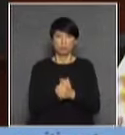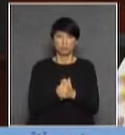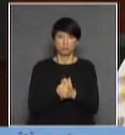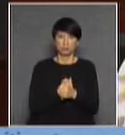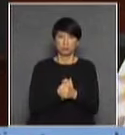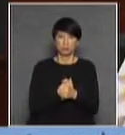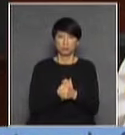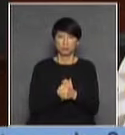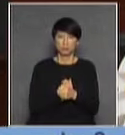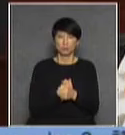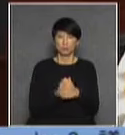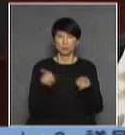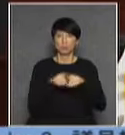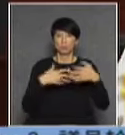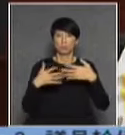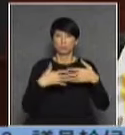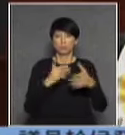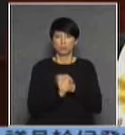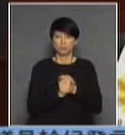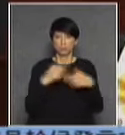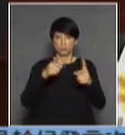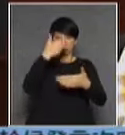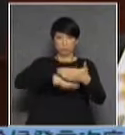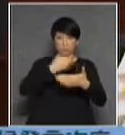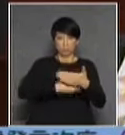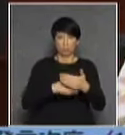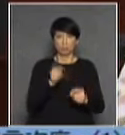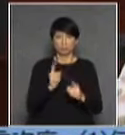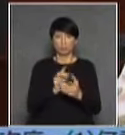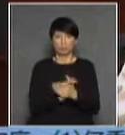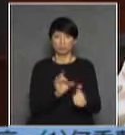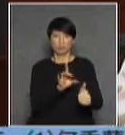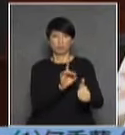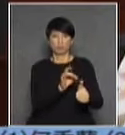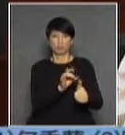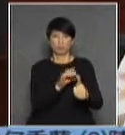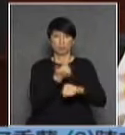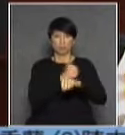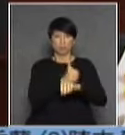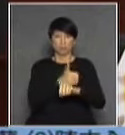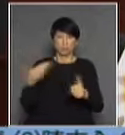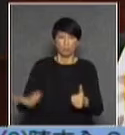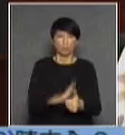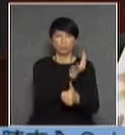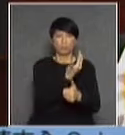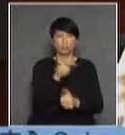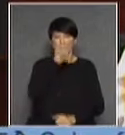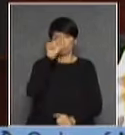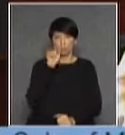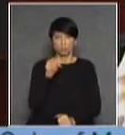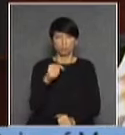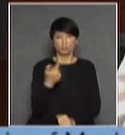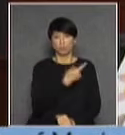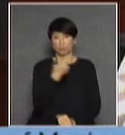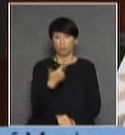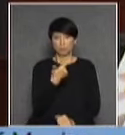呢一個嘅減人工或者係借勢炒油啊，即係呢啲連串嘅問題呢係顯示一